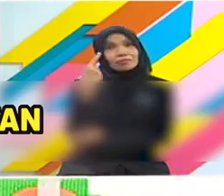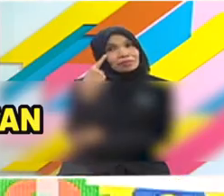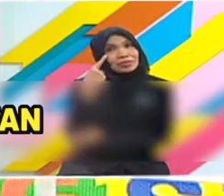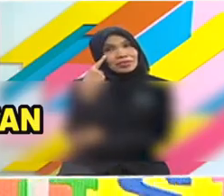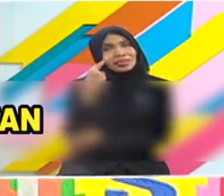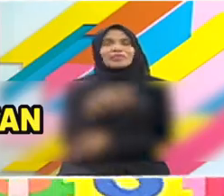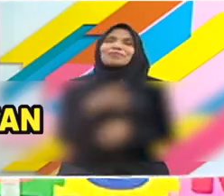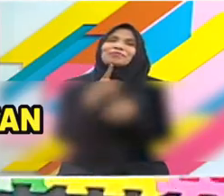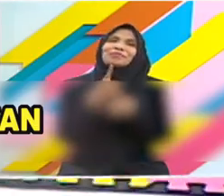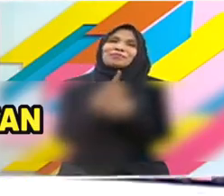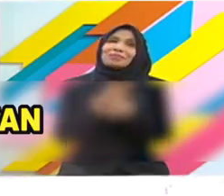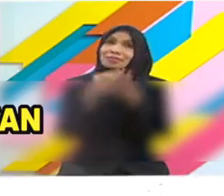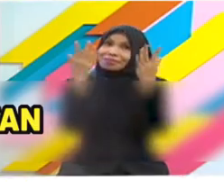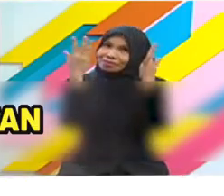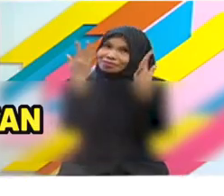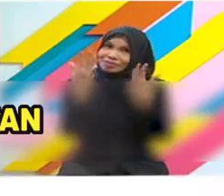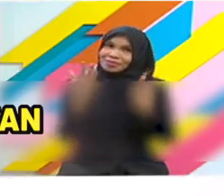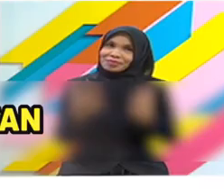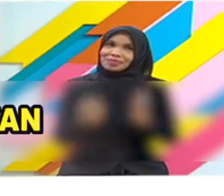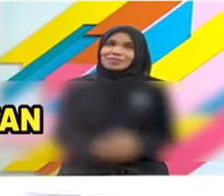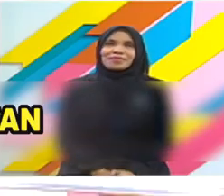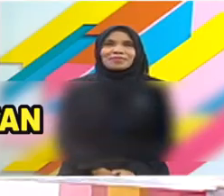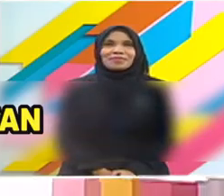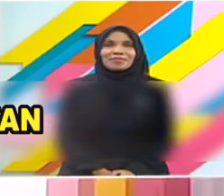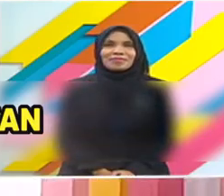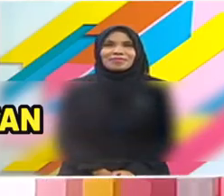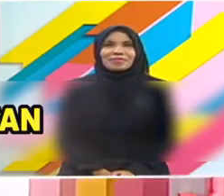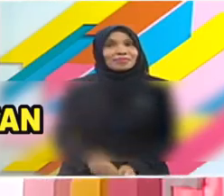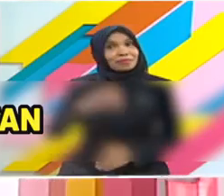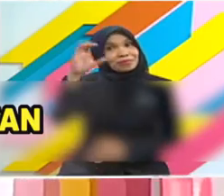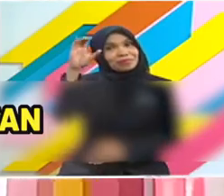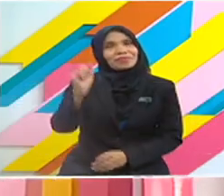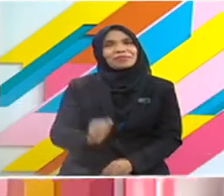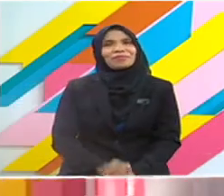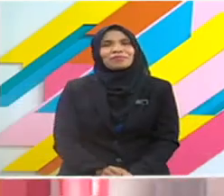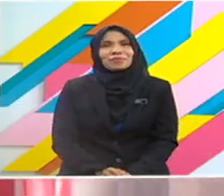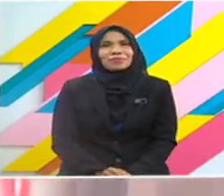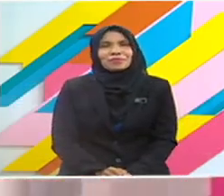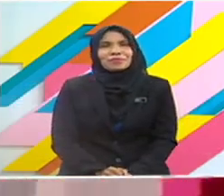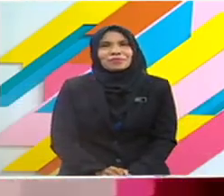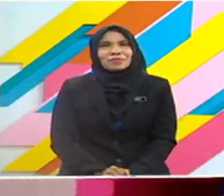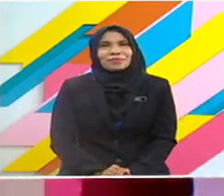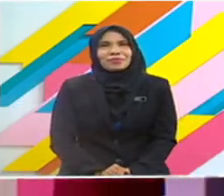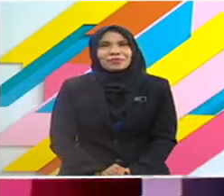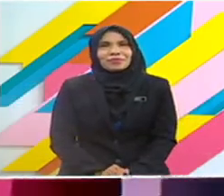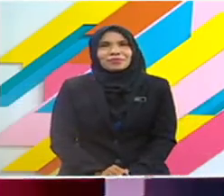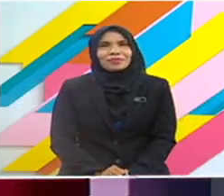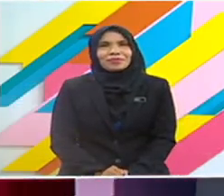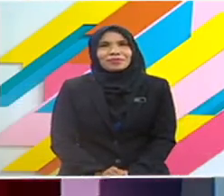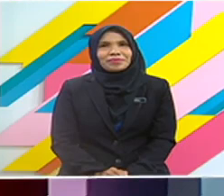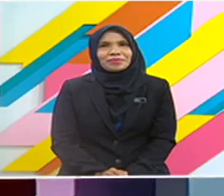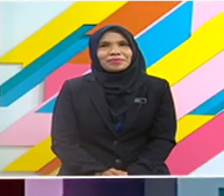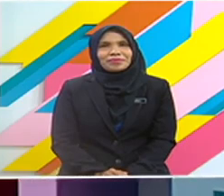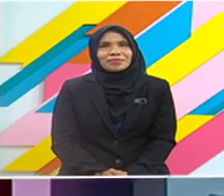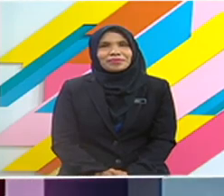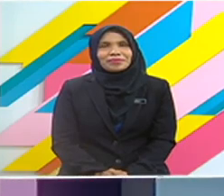Rina, beri tepukan untuk Kak Rina. Kak Rina dapat 5 per 5. Cemerlang ya. Cemerlang hari ini. Tahniah Kak Rina. Okay. Terima kasih Cikgu Su dan